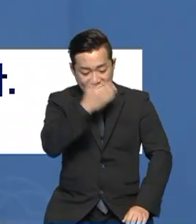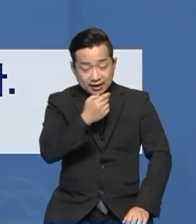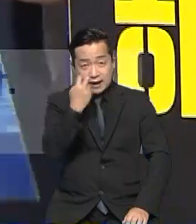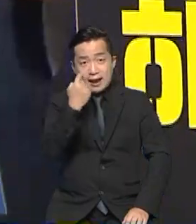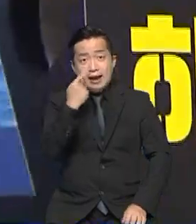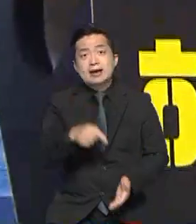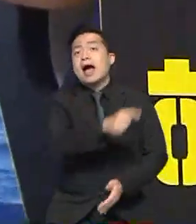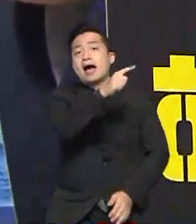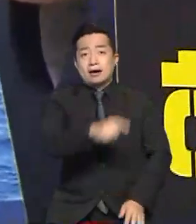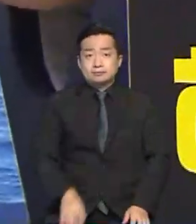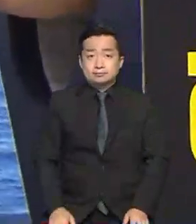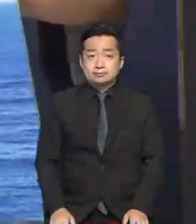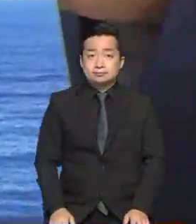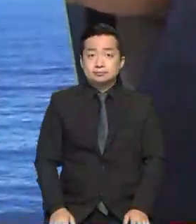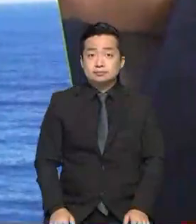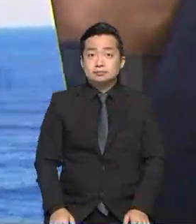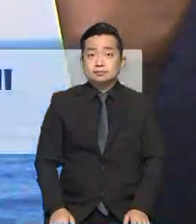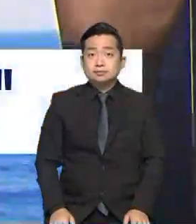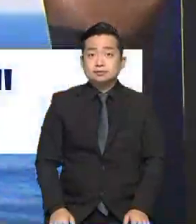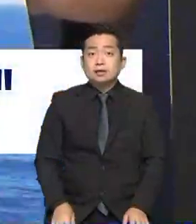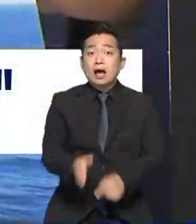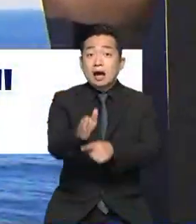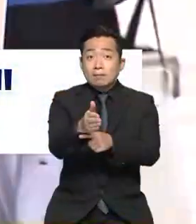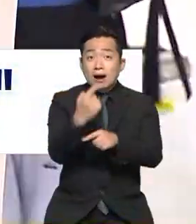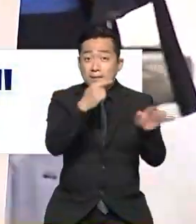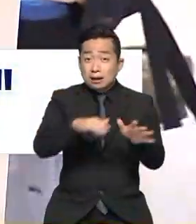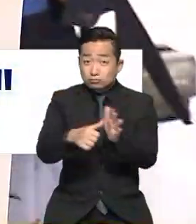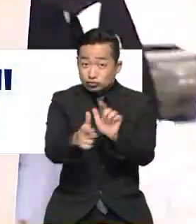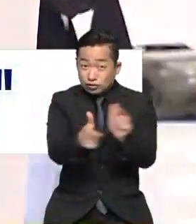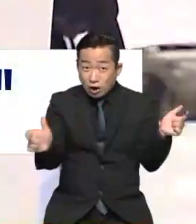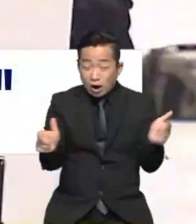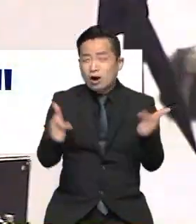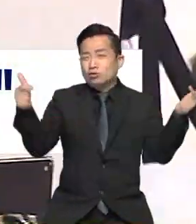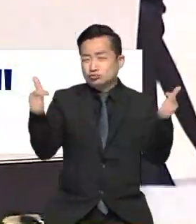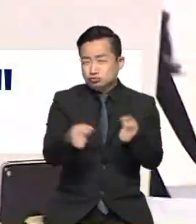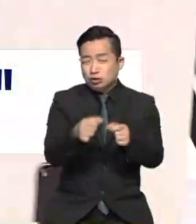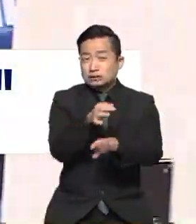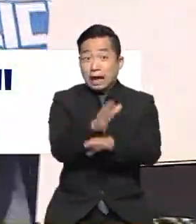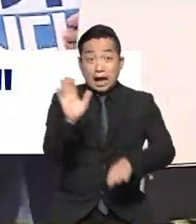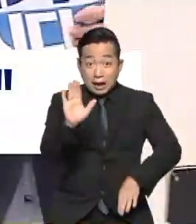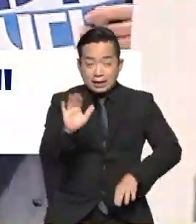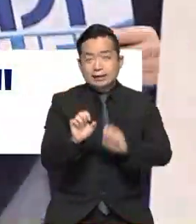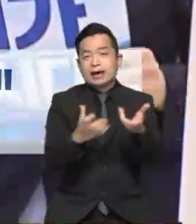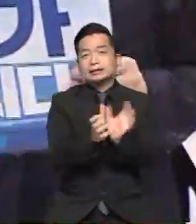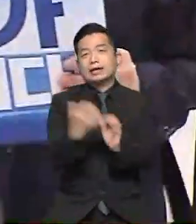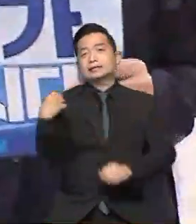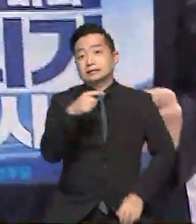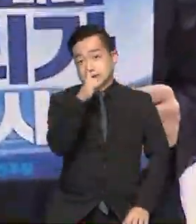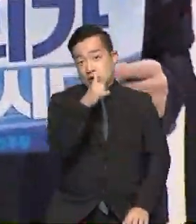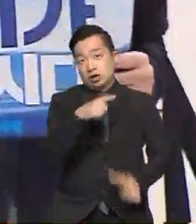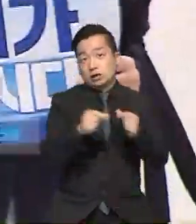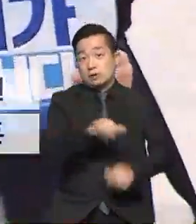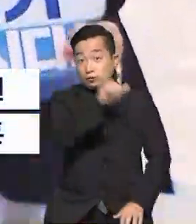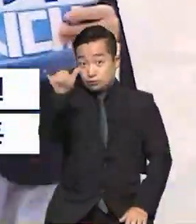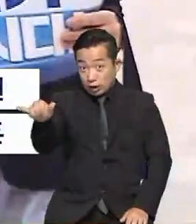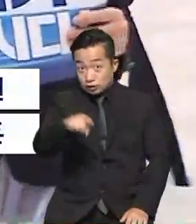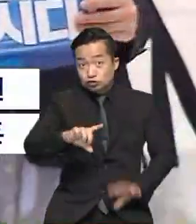잘하십시오. 수산물 소비 위축의 책임 역시 야당에 있다며 일본으로 떠난 의원들을 향해선